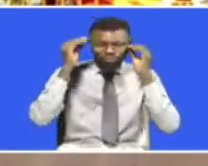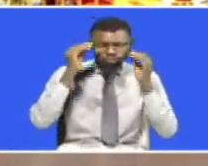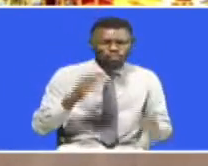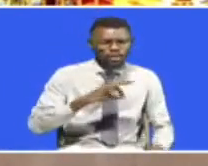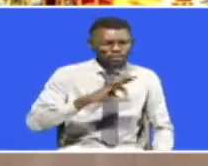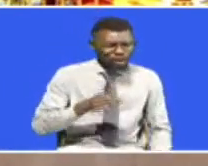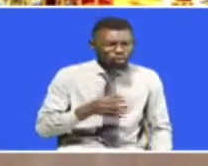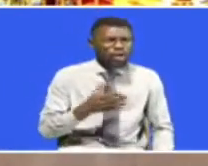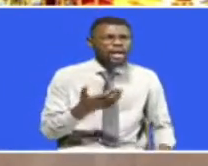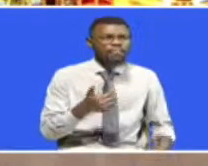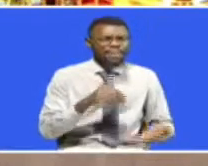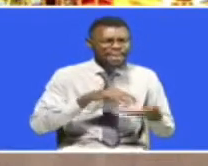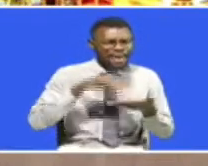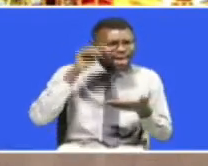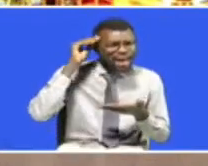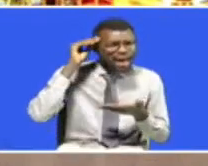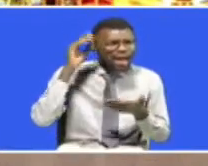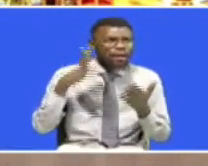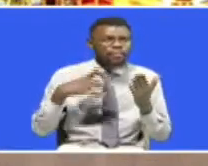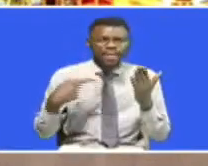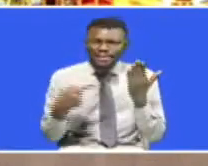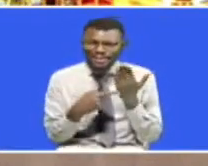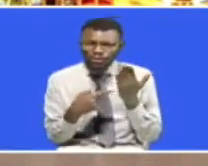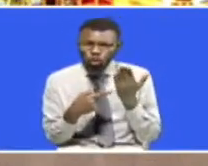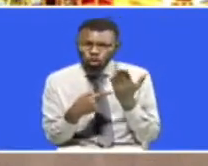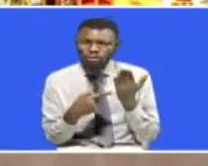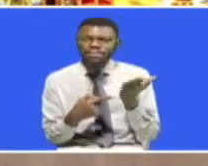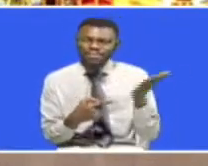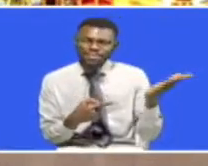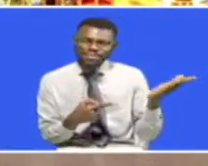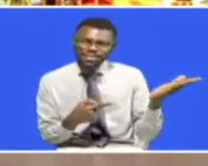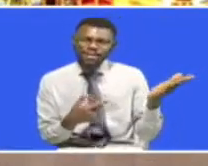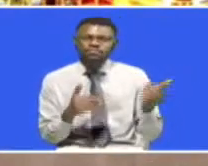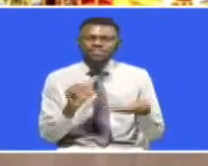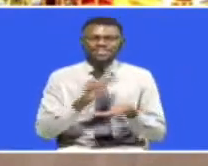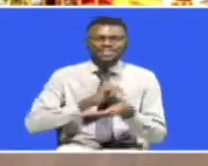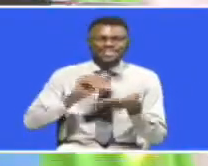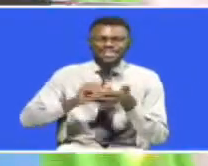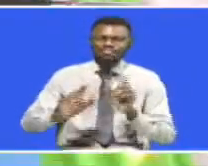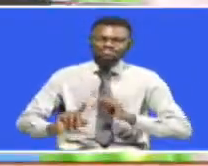kufanya mafunzo ya kiufundi katika taasisi zake vituo mbalimbali.